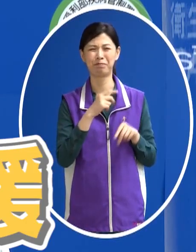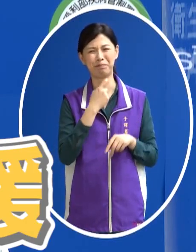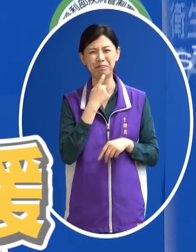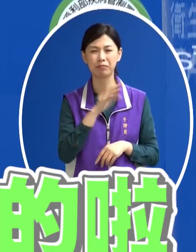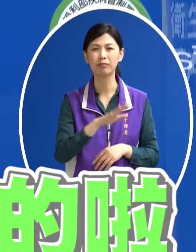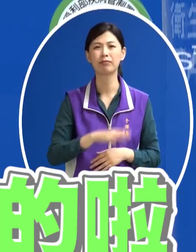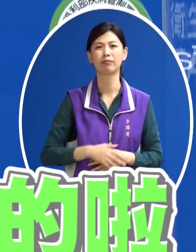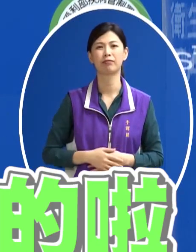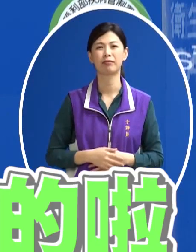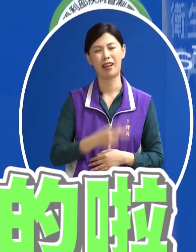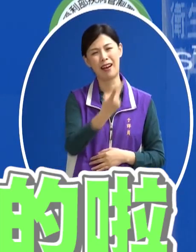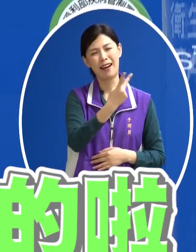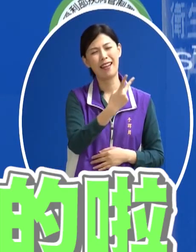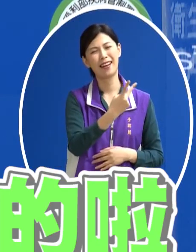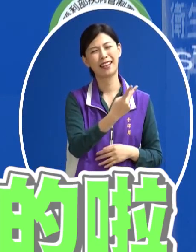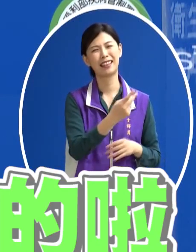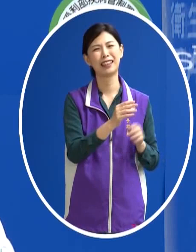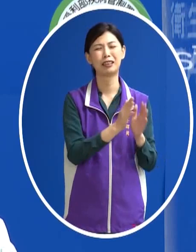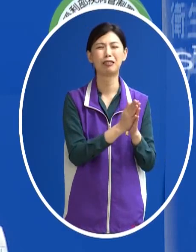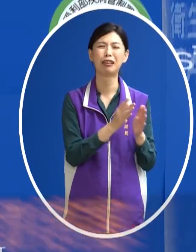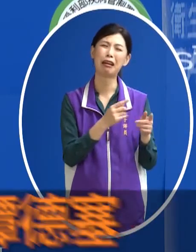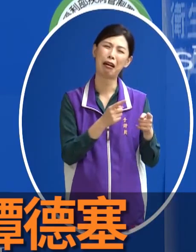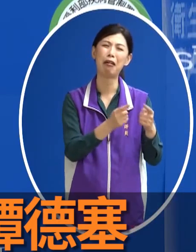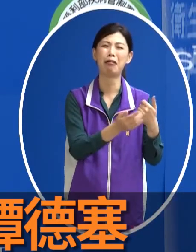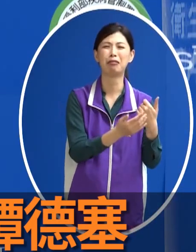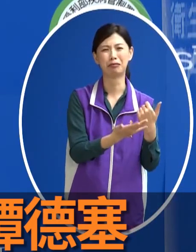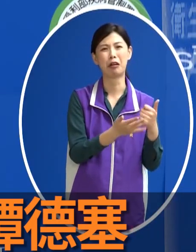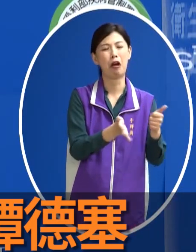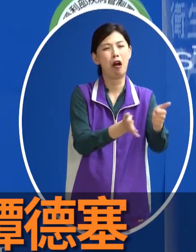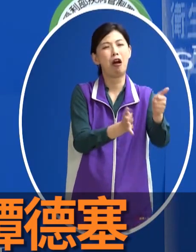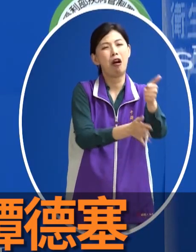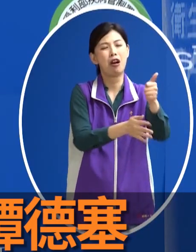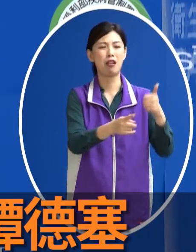暖，这也是免不了的了。